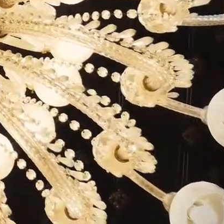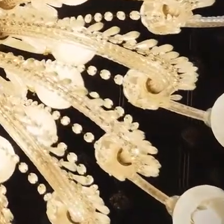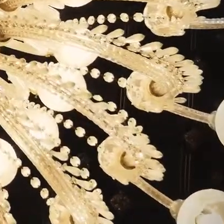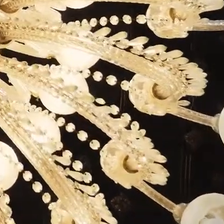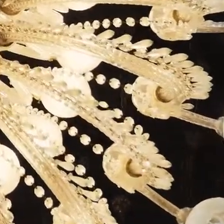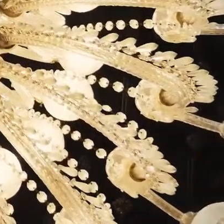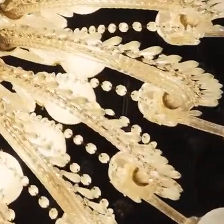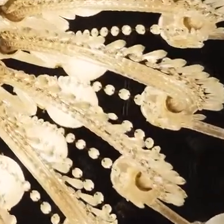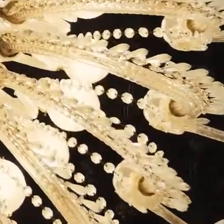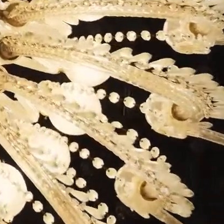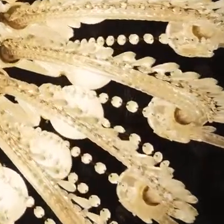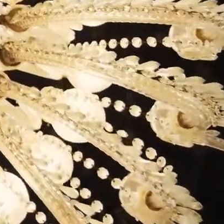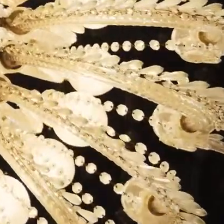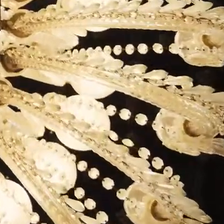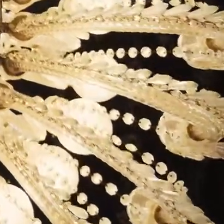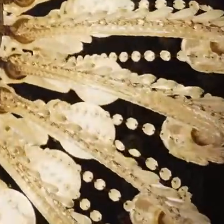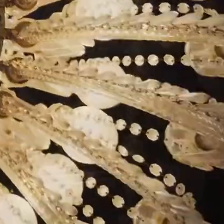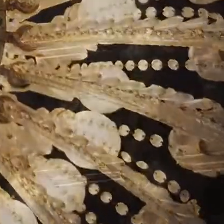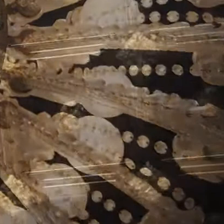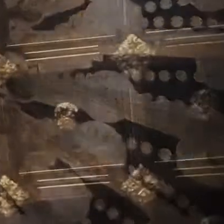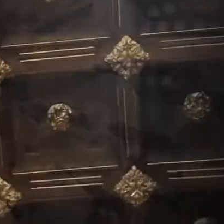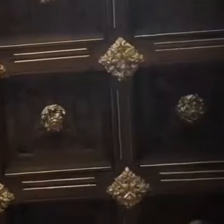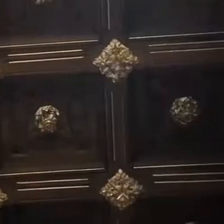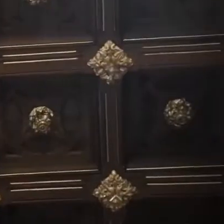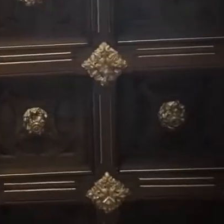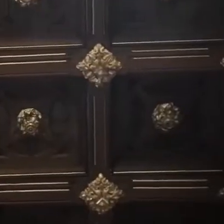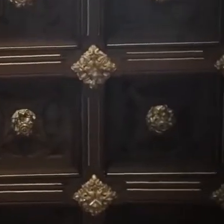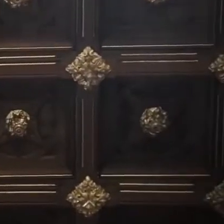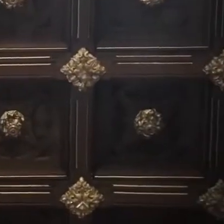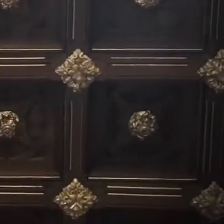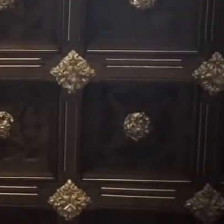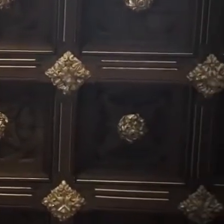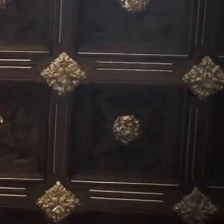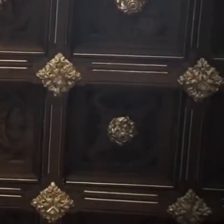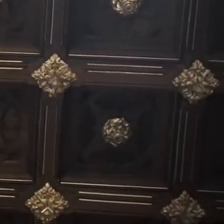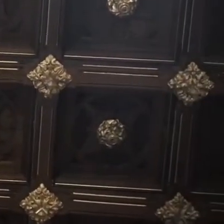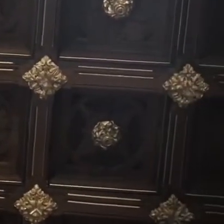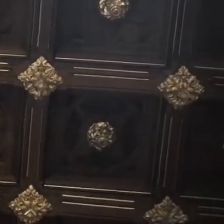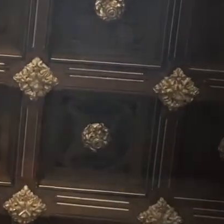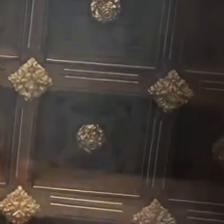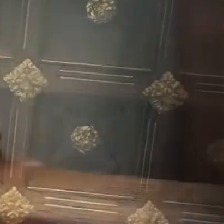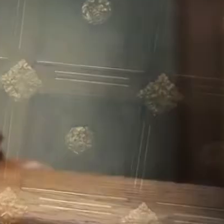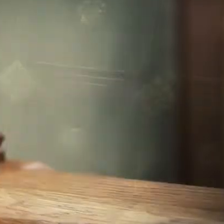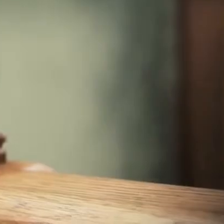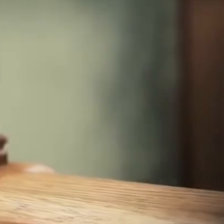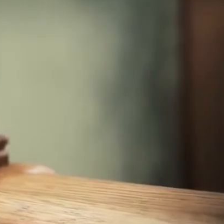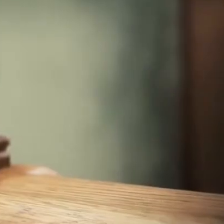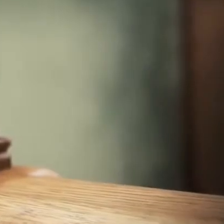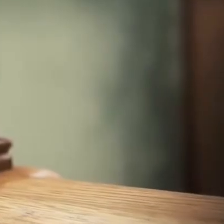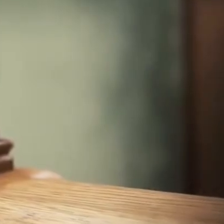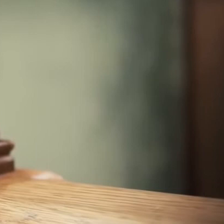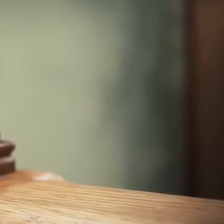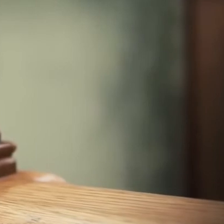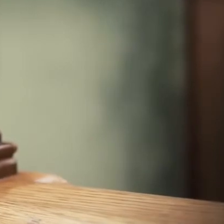vidre de Murano espectacular que penja d'un sòtil decorat amb casetons i motllures daurades. Com veus, tot